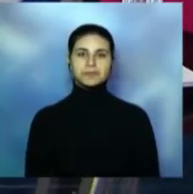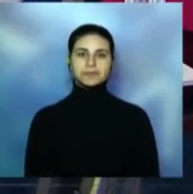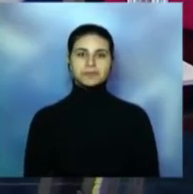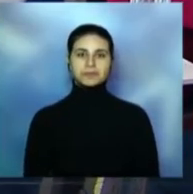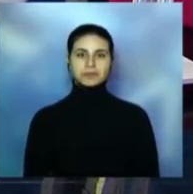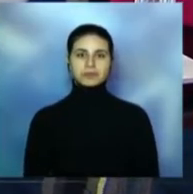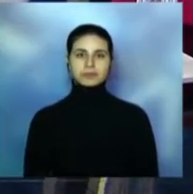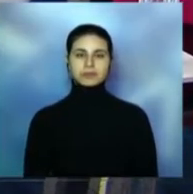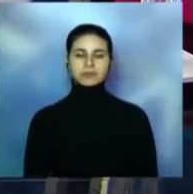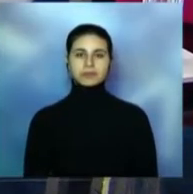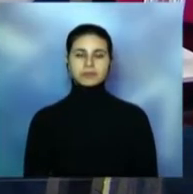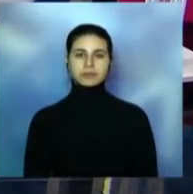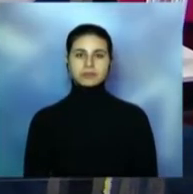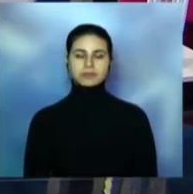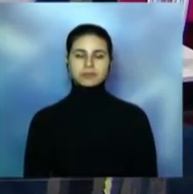დიახ.